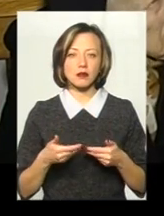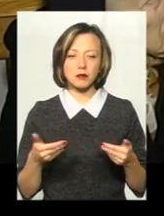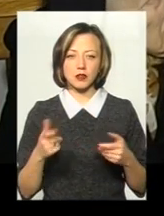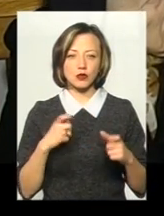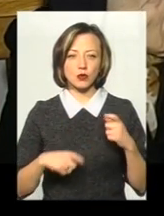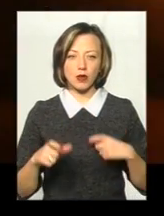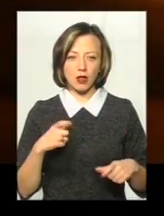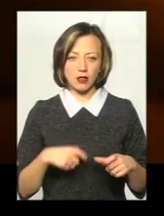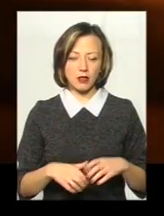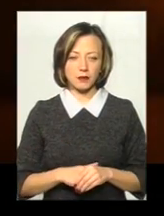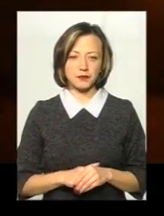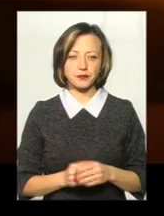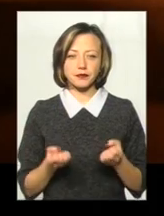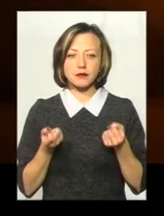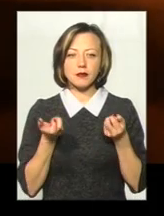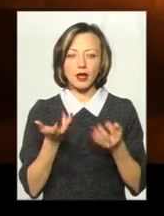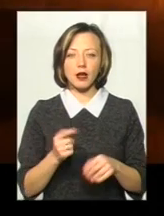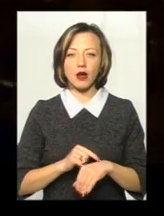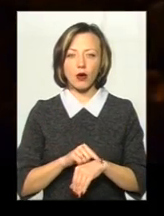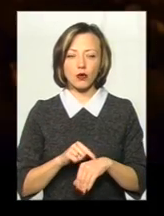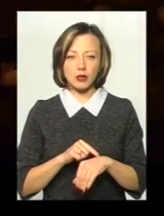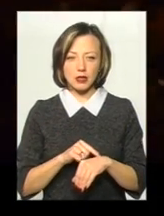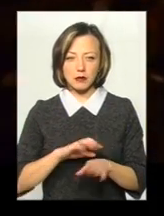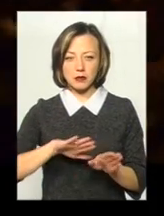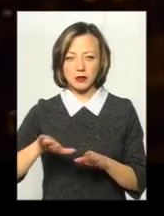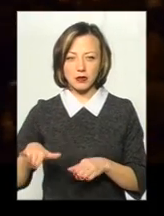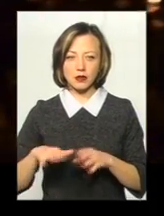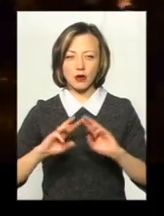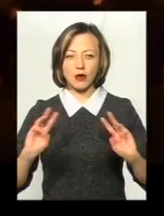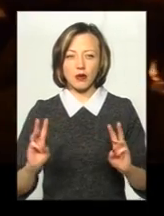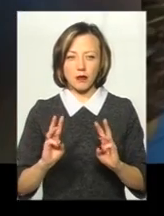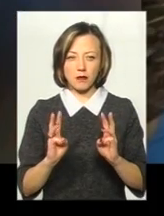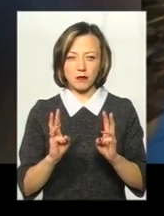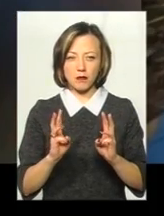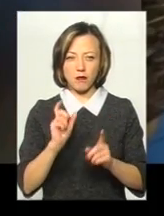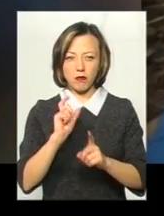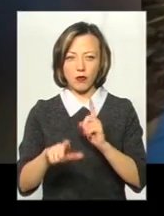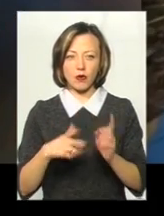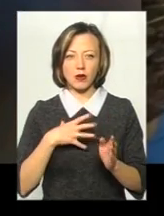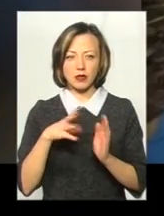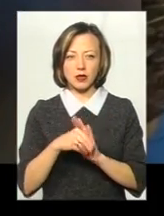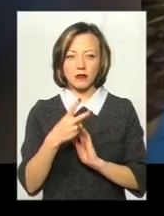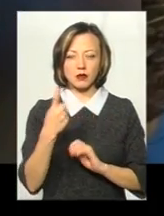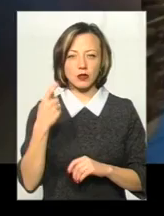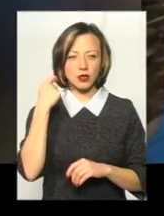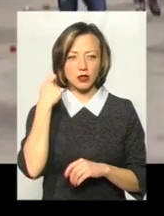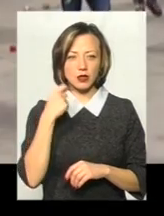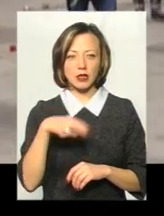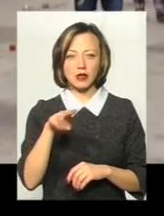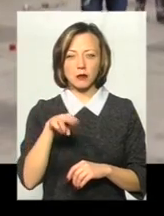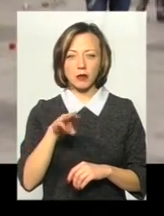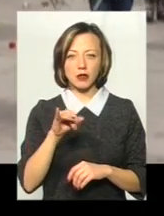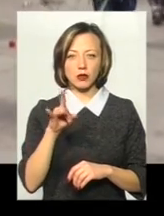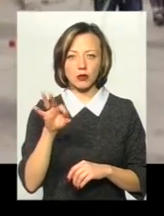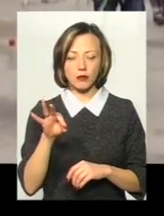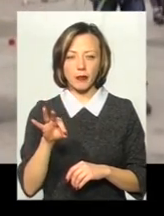не студенти. Кілька годин потому під будівлею СБУ від кулі, випущеної з пістолета Макарова, гине 21-річний Дмитро Пагор. За